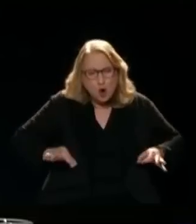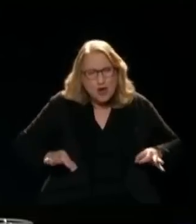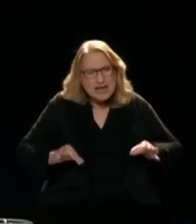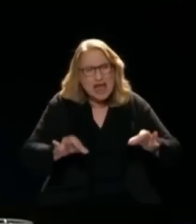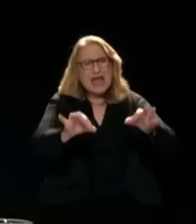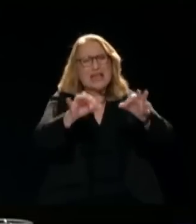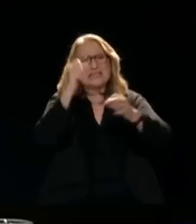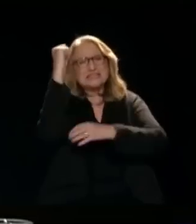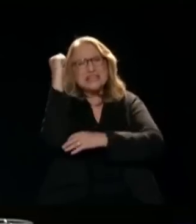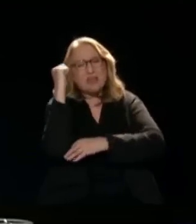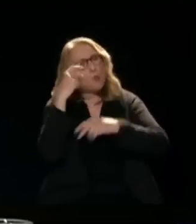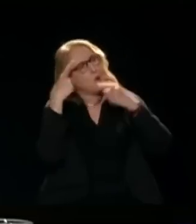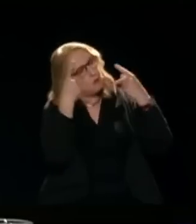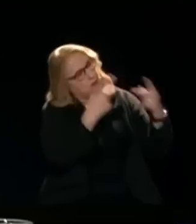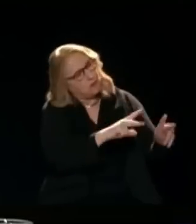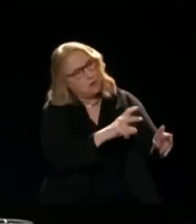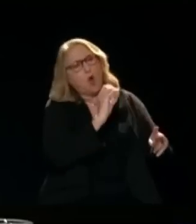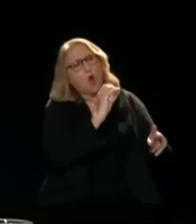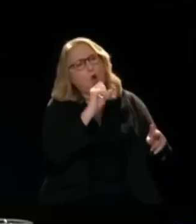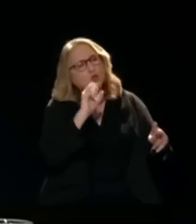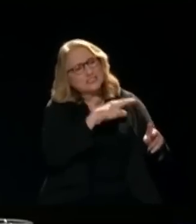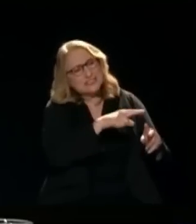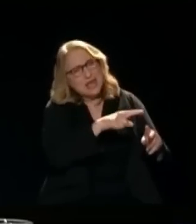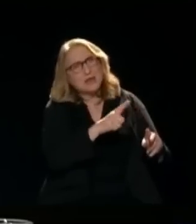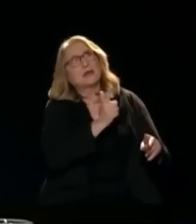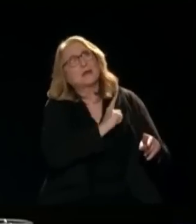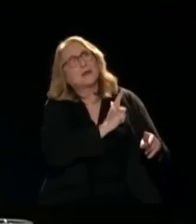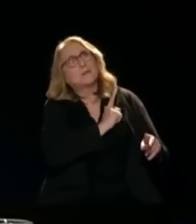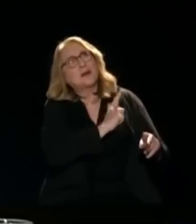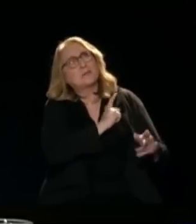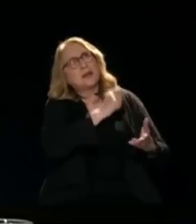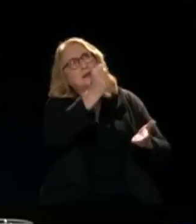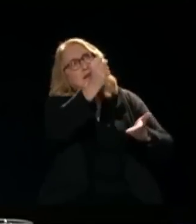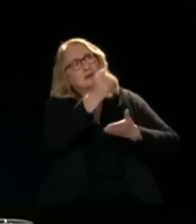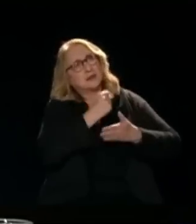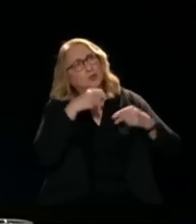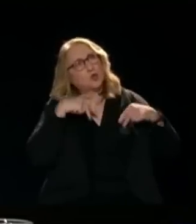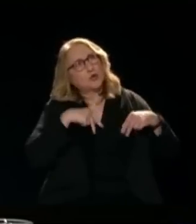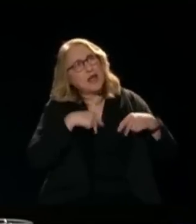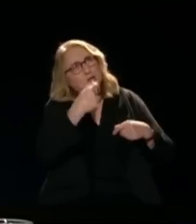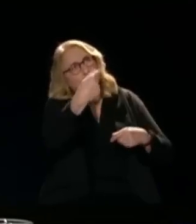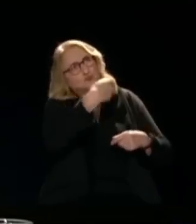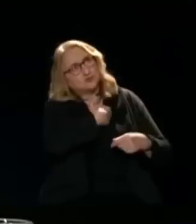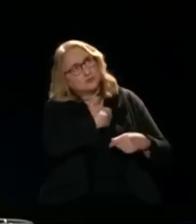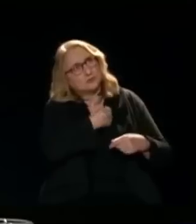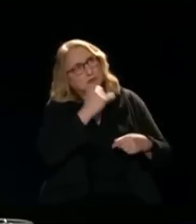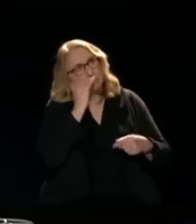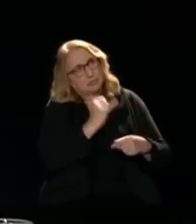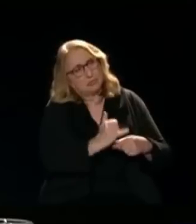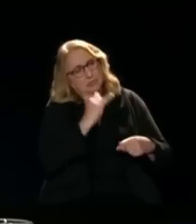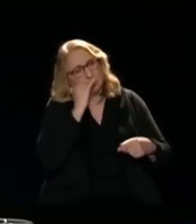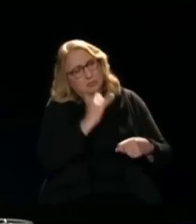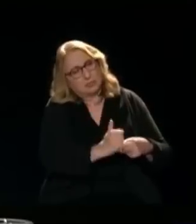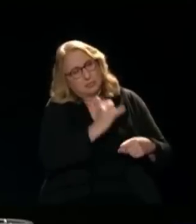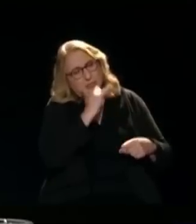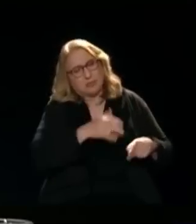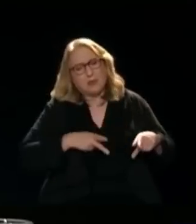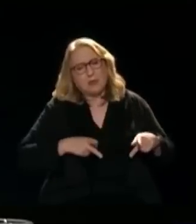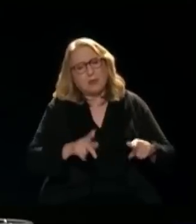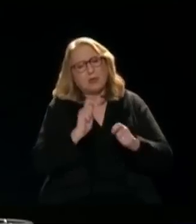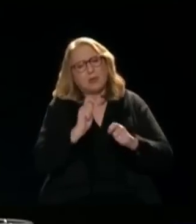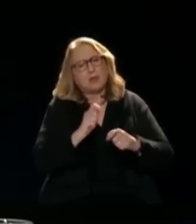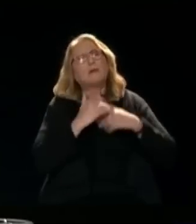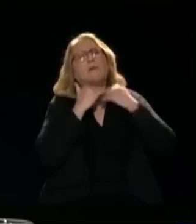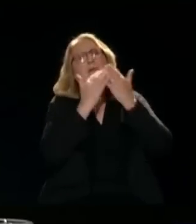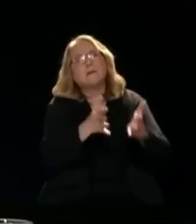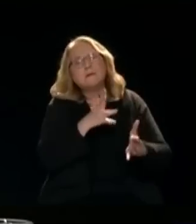περιμένει από τον κρατικό προϋπολογισμό που ξέρετε πάρα πολύ καλά σε τι κατάσταση είναι, τουλάχιστον εγώ ξέρω πολύ καλά σε τι κατάσταση είναι σε αυτές